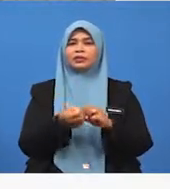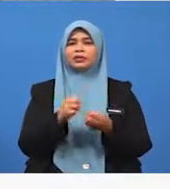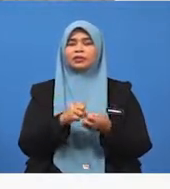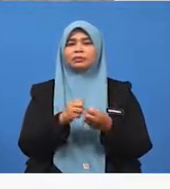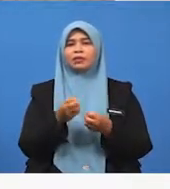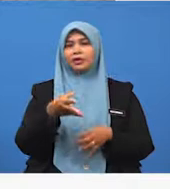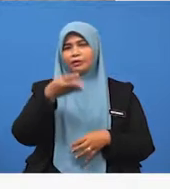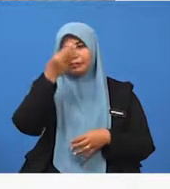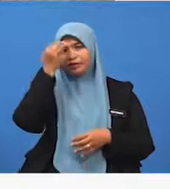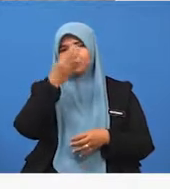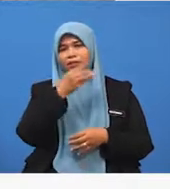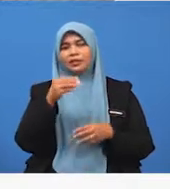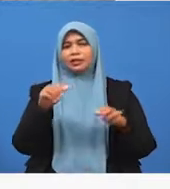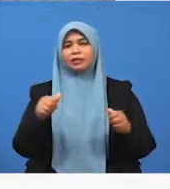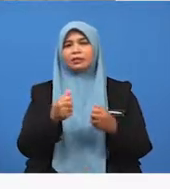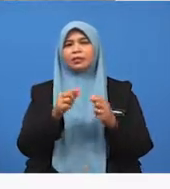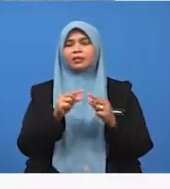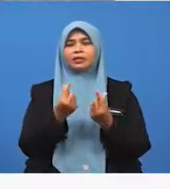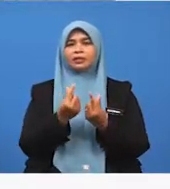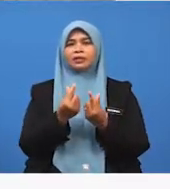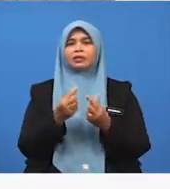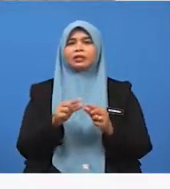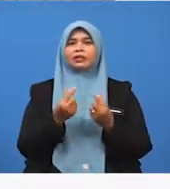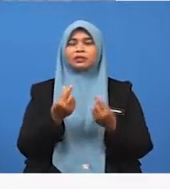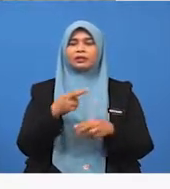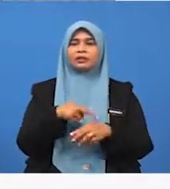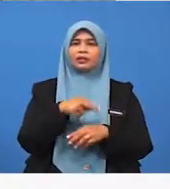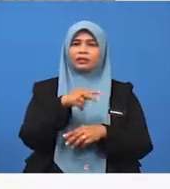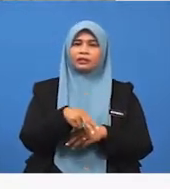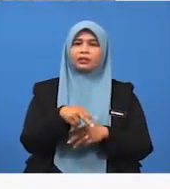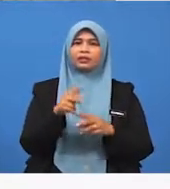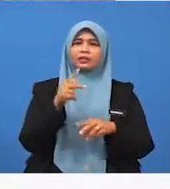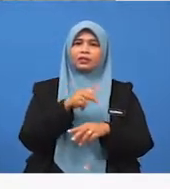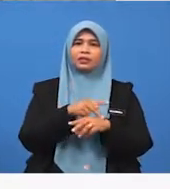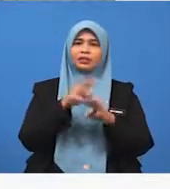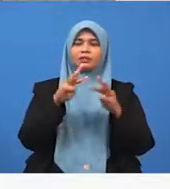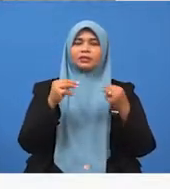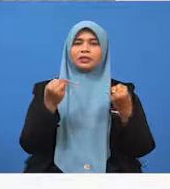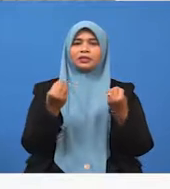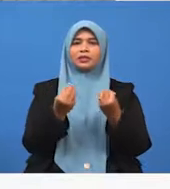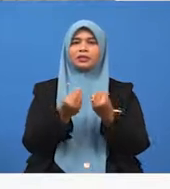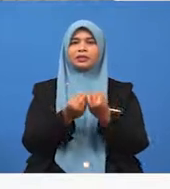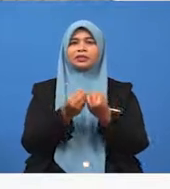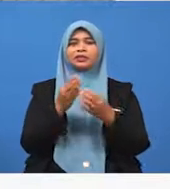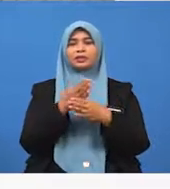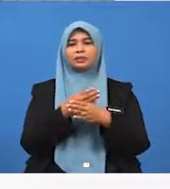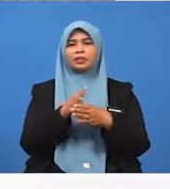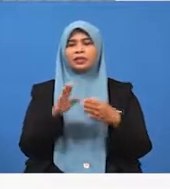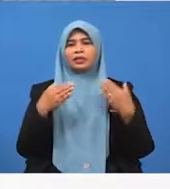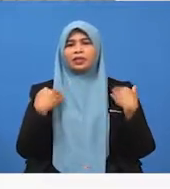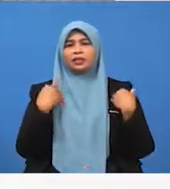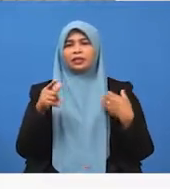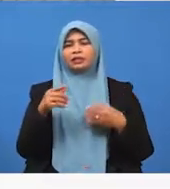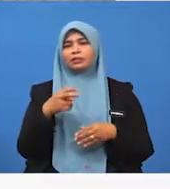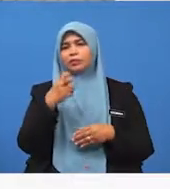sebahagiannya adalah buta huruf. Mereka tidak mampu menulis atau membaca. Apa yang mereka mampu